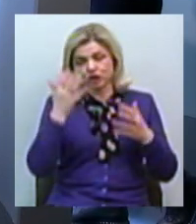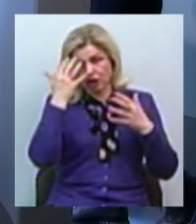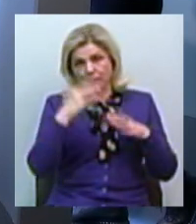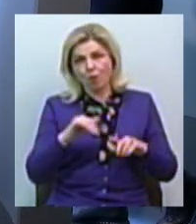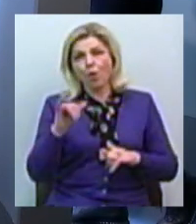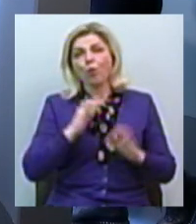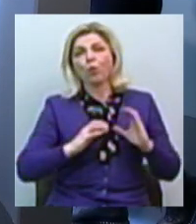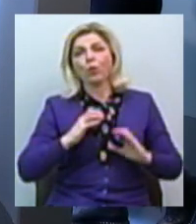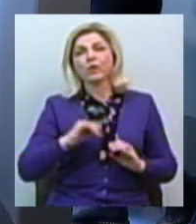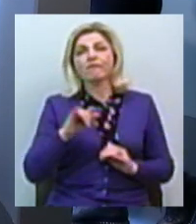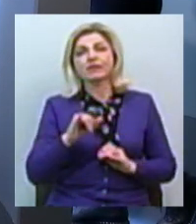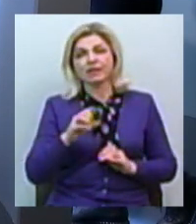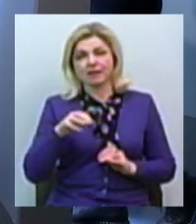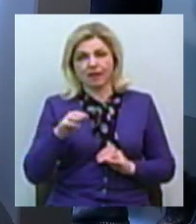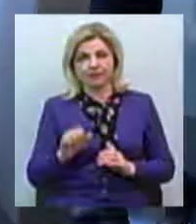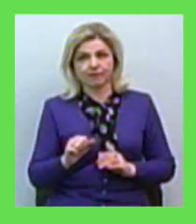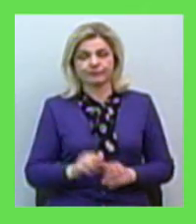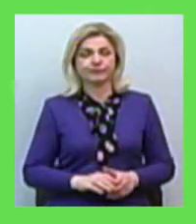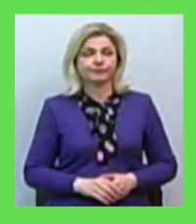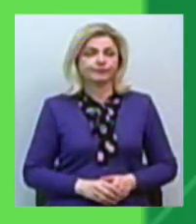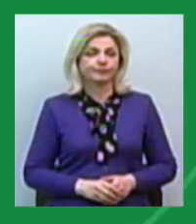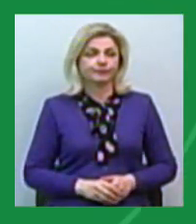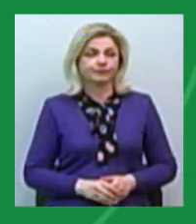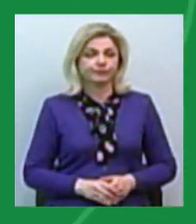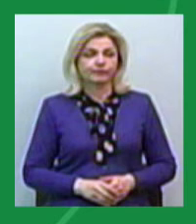імені Петра Могили. Будь ласка.